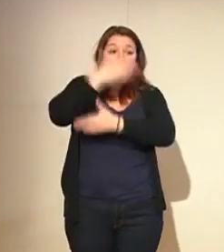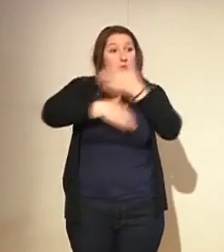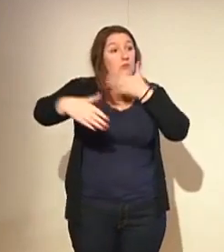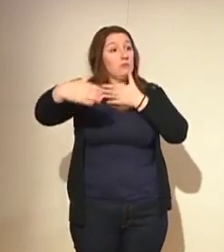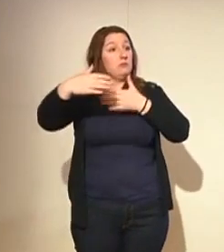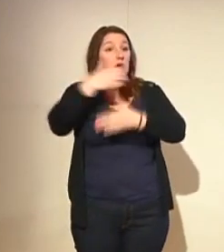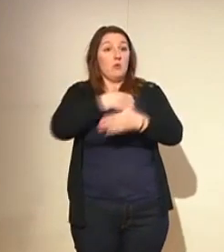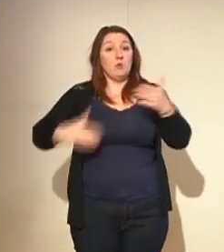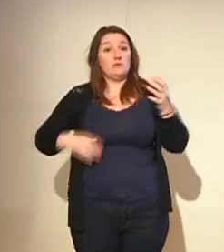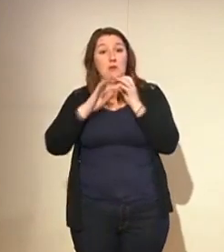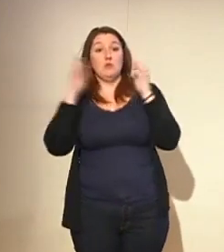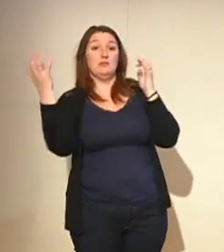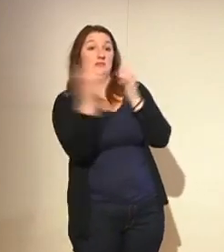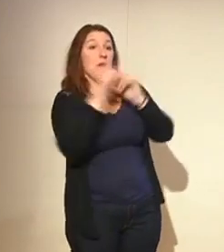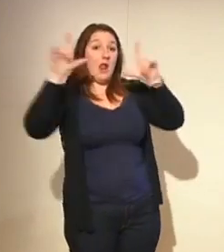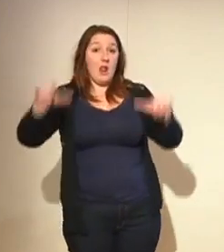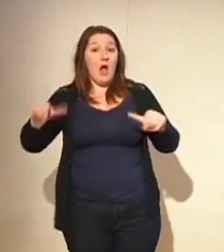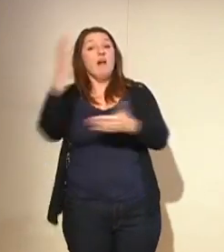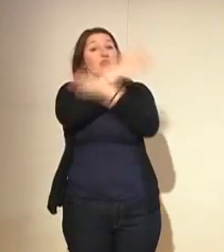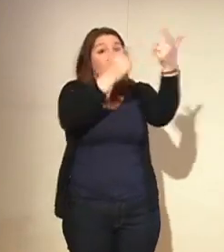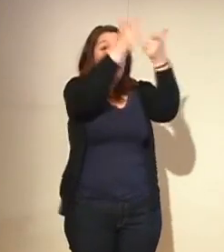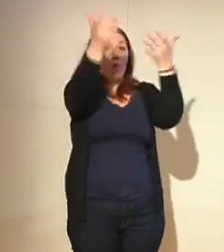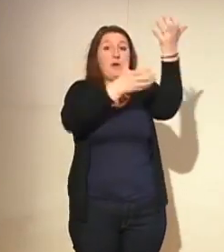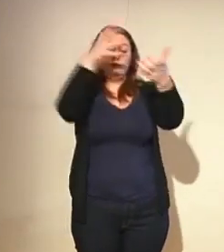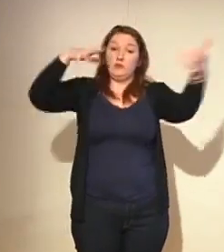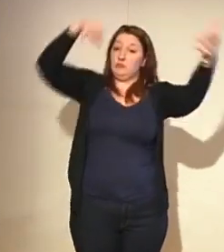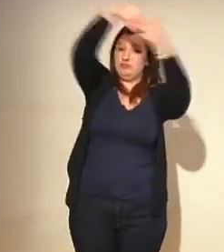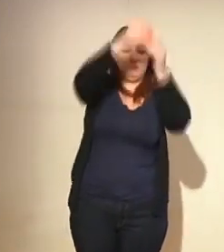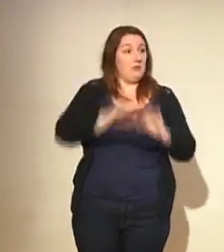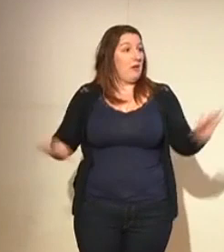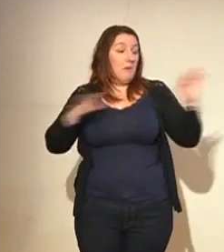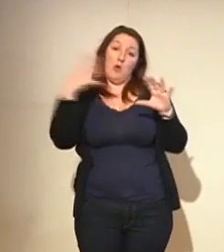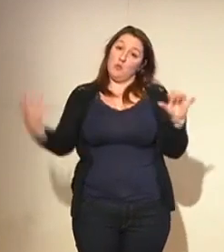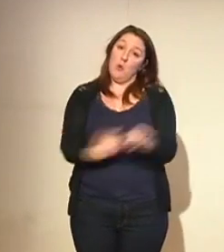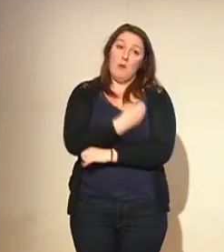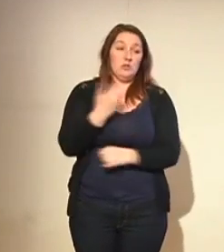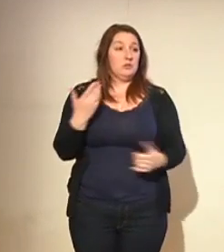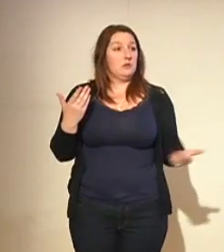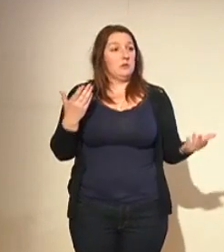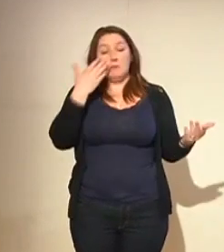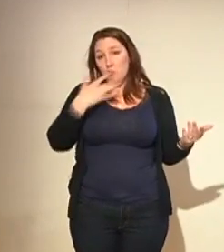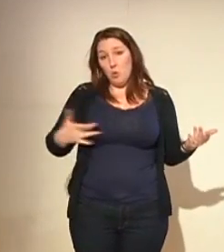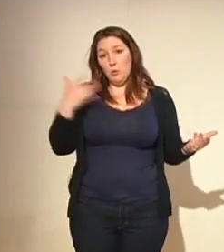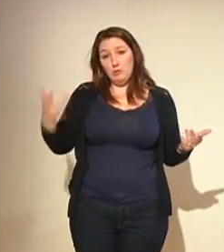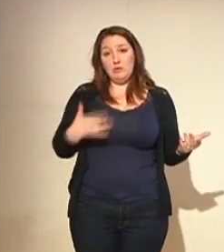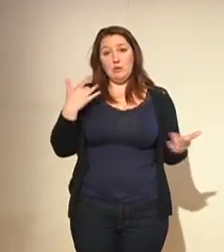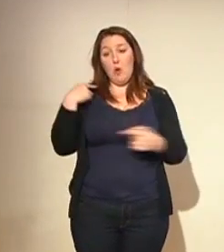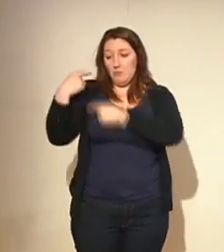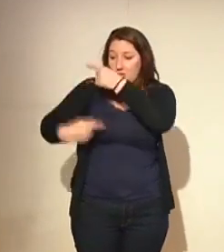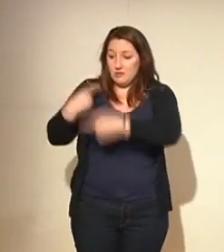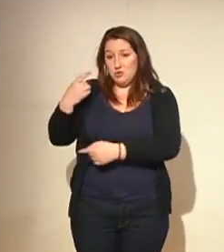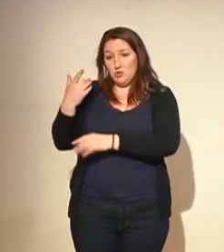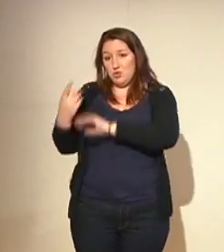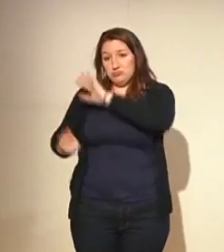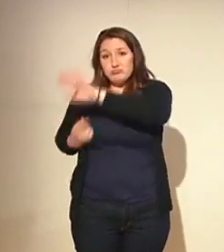représenté à la compagnie de chauffage c'est dommage je pense qu'il aurait été plus utile de garder cette tradition qui